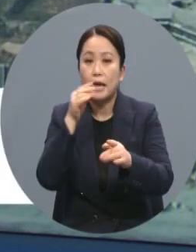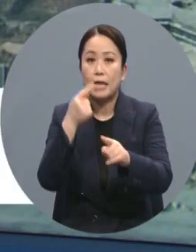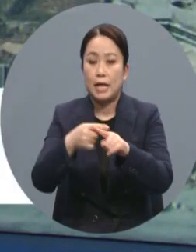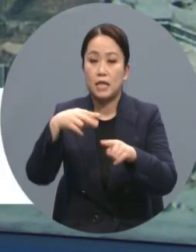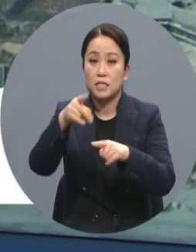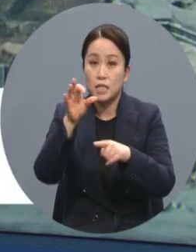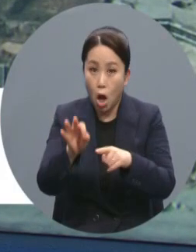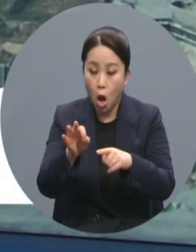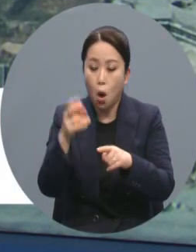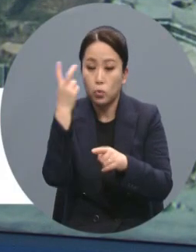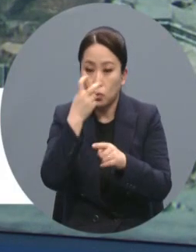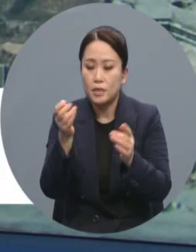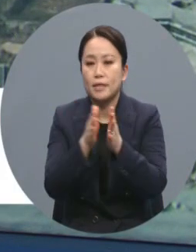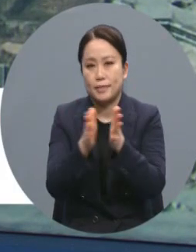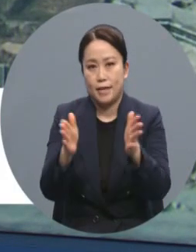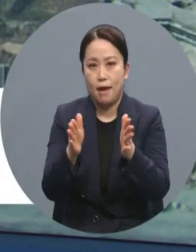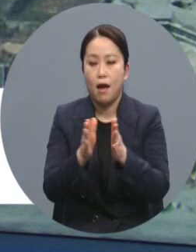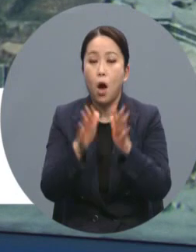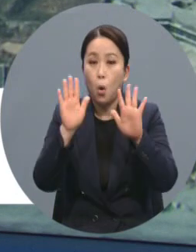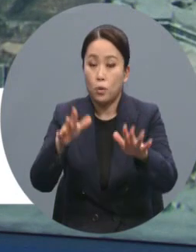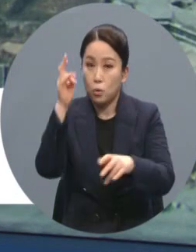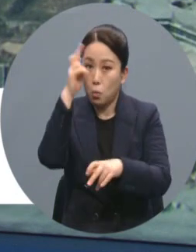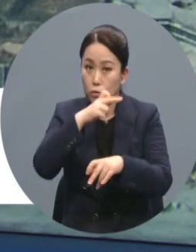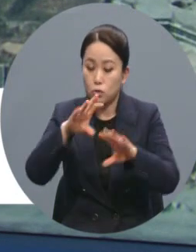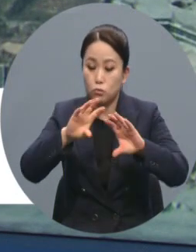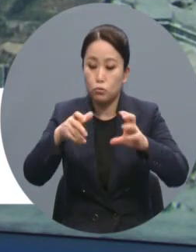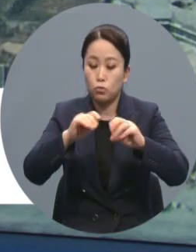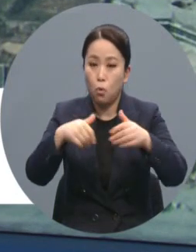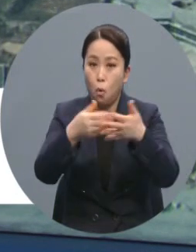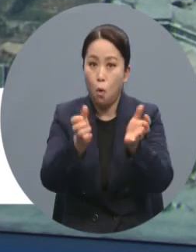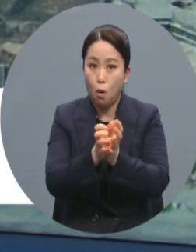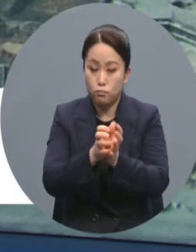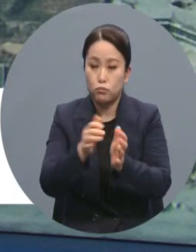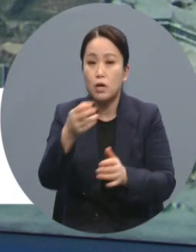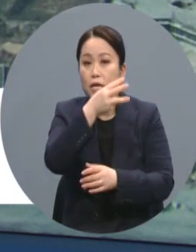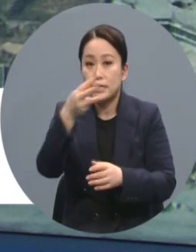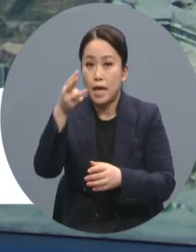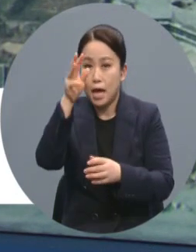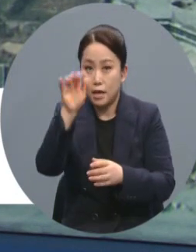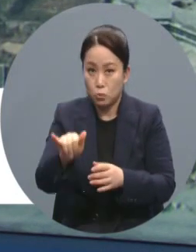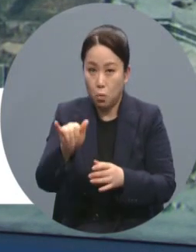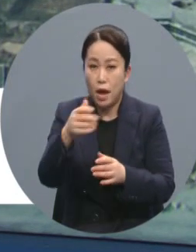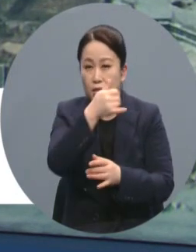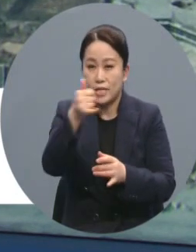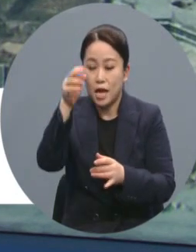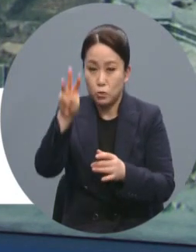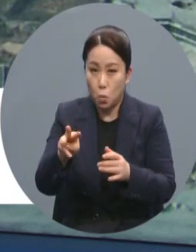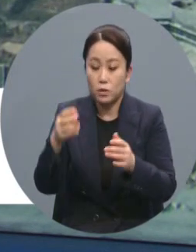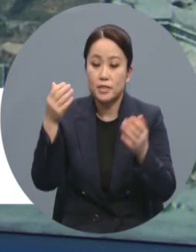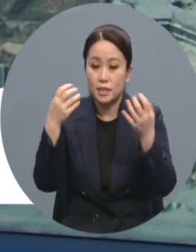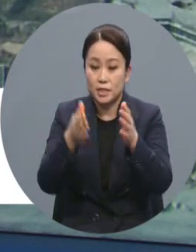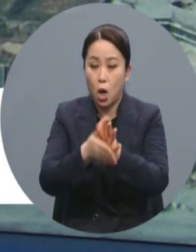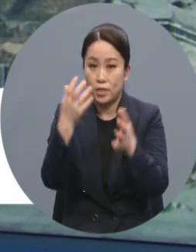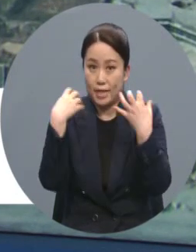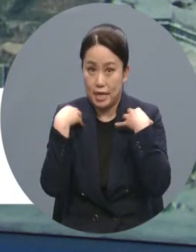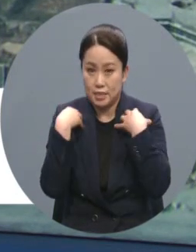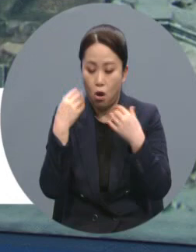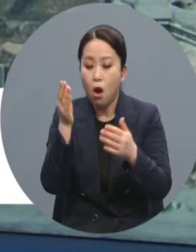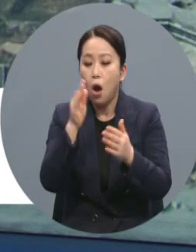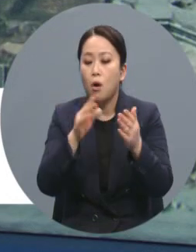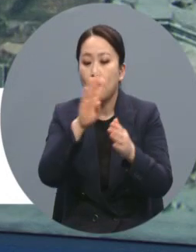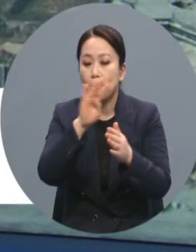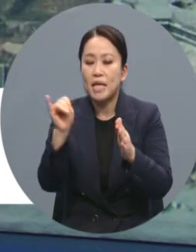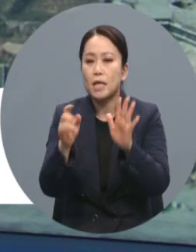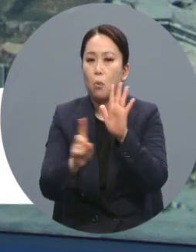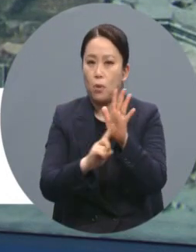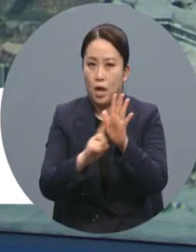용역에 본격 착수했습니다. 오늘 오전 국토부 세종청사에서 비공개로 착수 보고회가 열렸는데요. 앞으로 항공